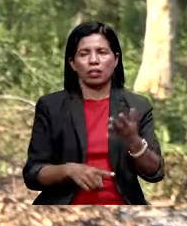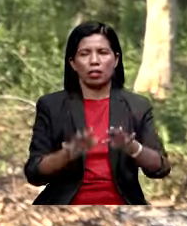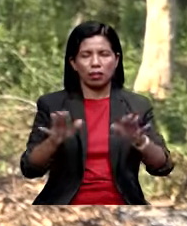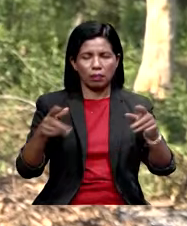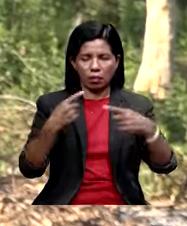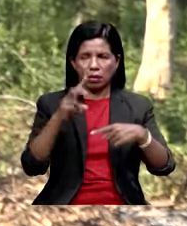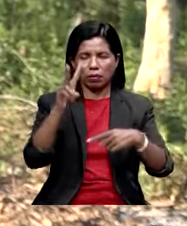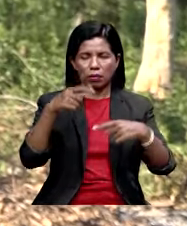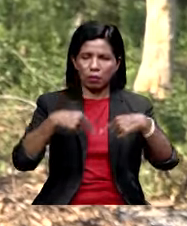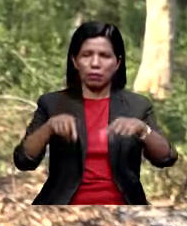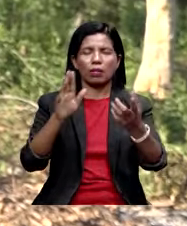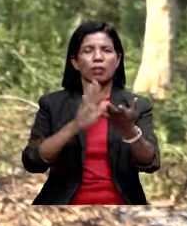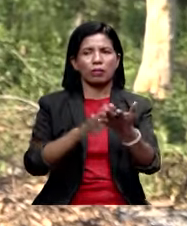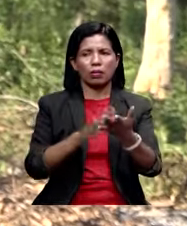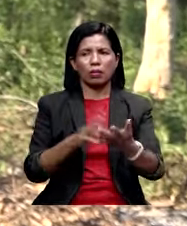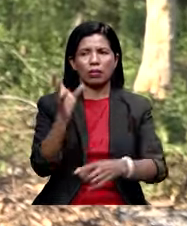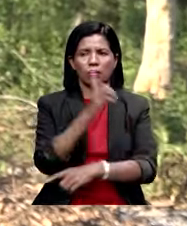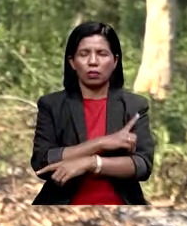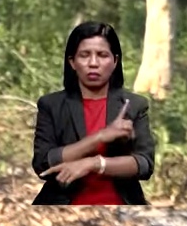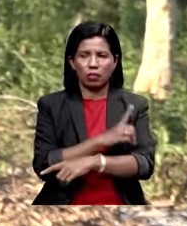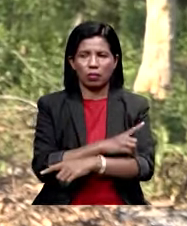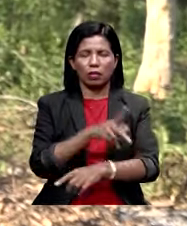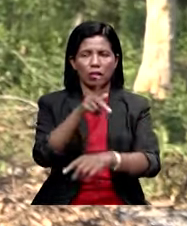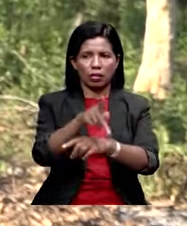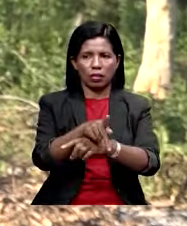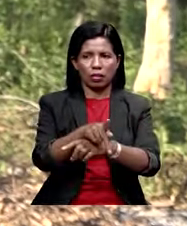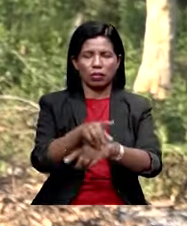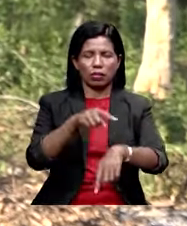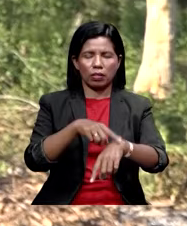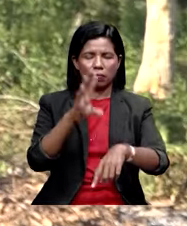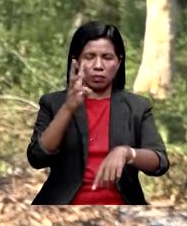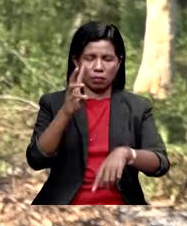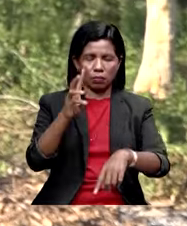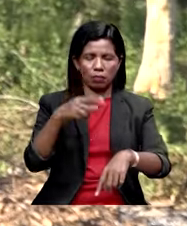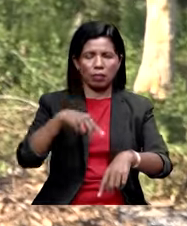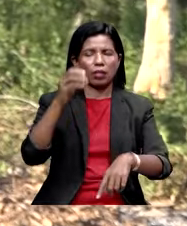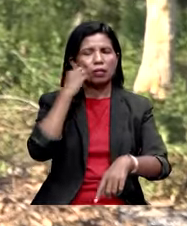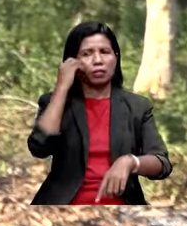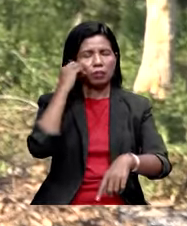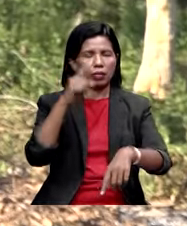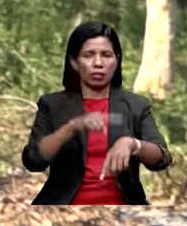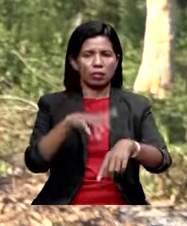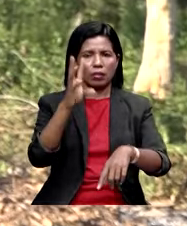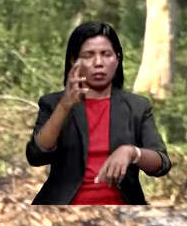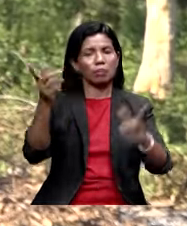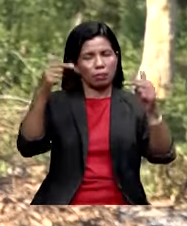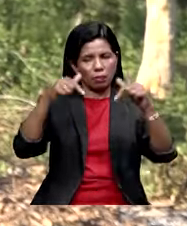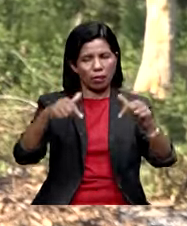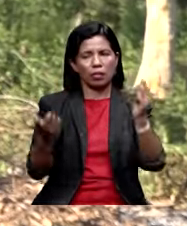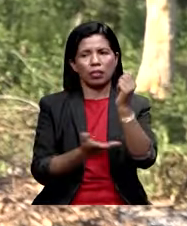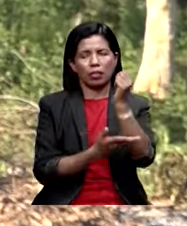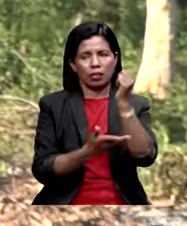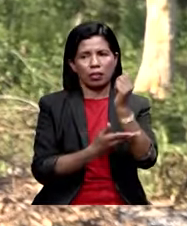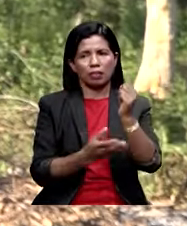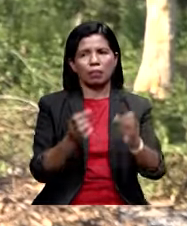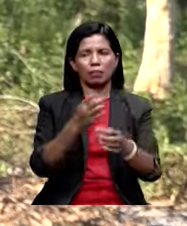bai sekolah ta. Ne lor loran da kala nana tu kitu bau ma hadian mai tu nen mai. Mai mak tin halo